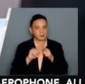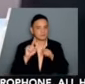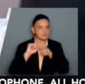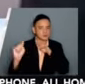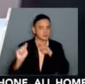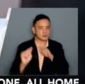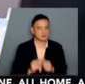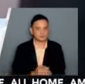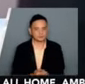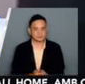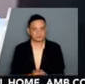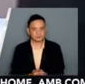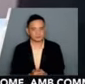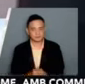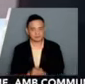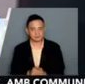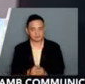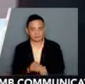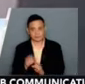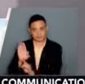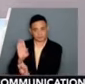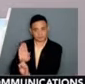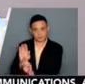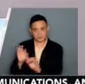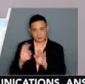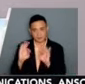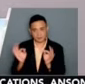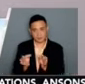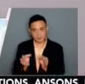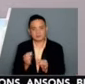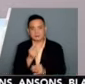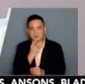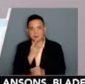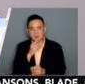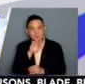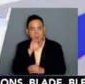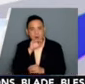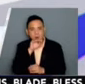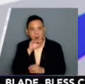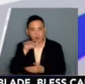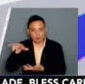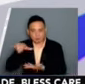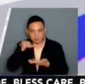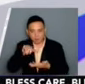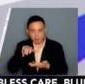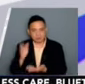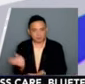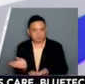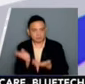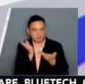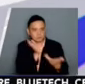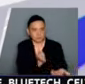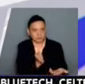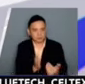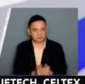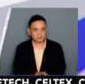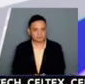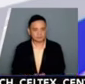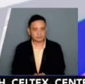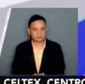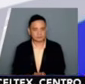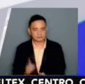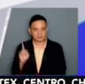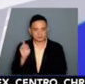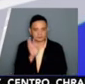kaanak ng biktima maghahatid daw sana ng baboy sa San cinto ng maaksidente Yun nga lang po Masakit po sa kamin Syempre